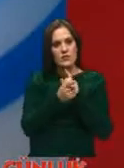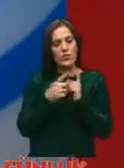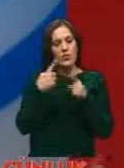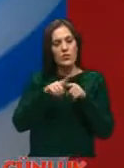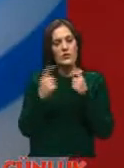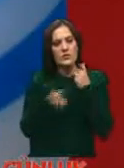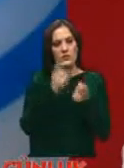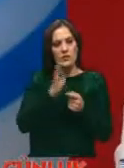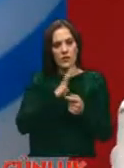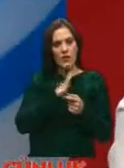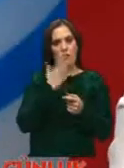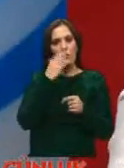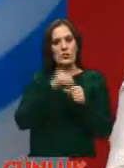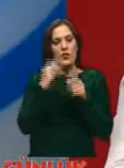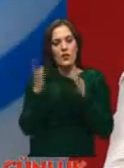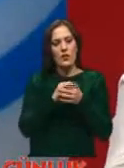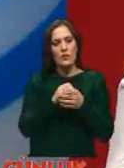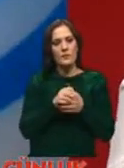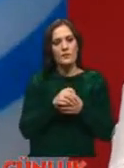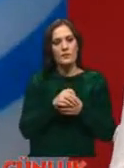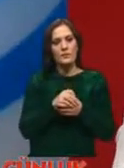ortak çalışmalarınız okullarla?